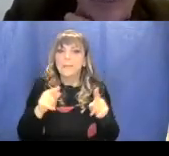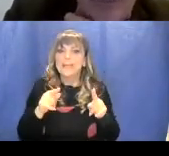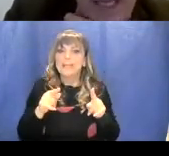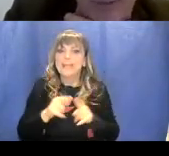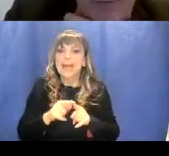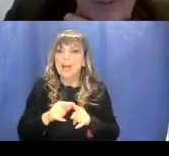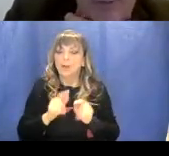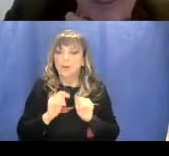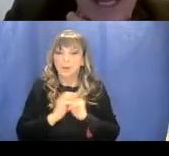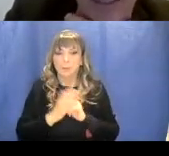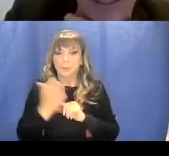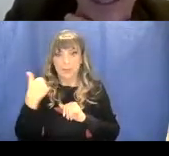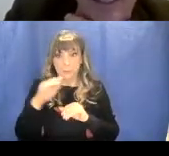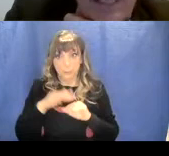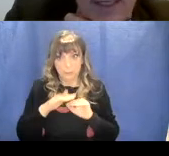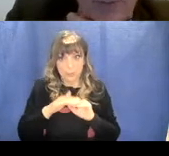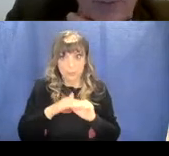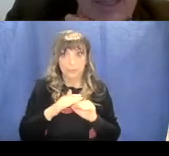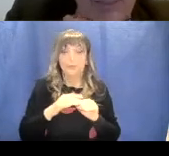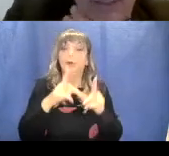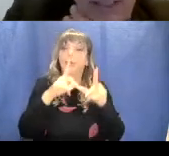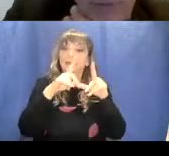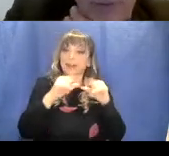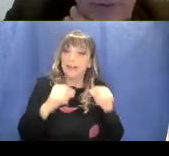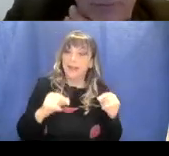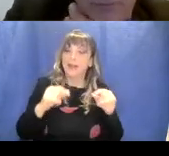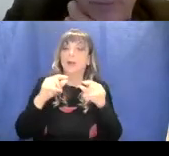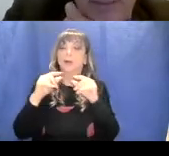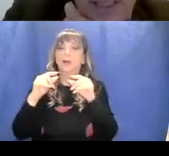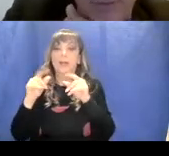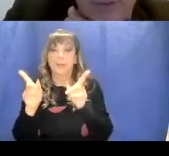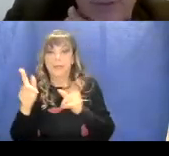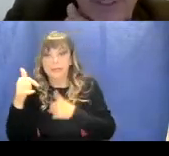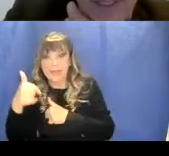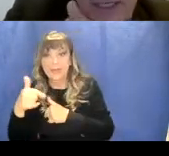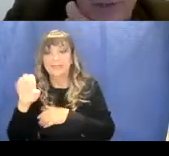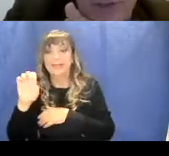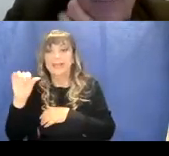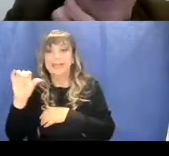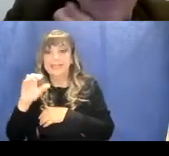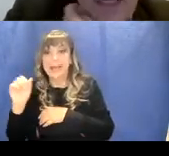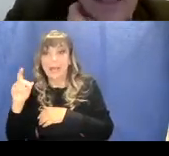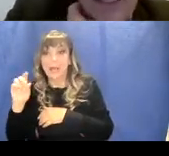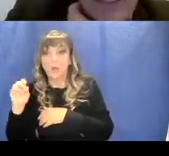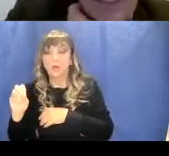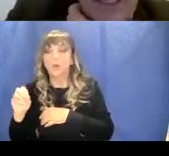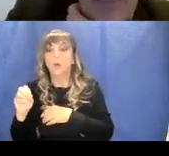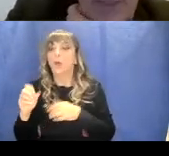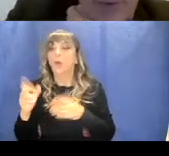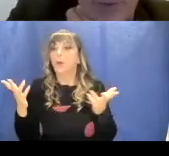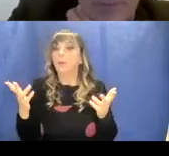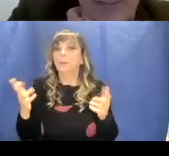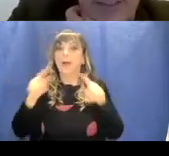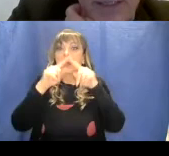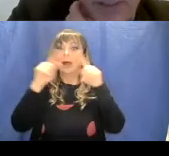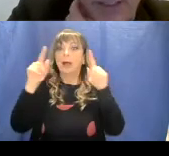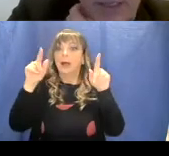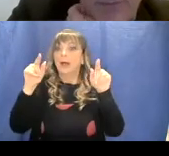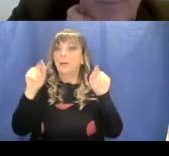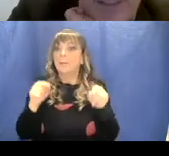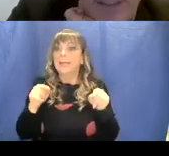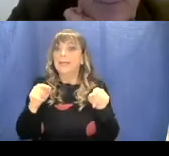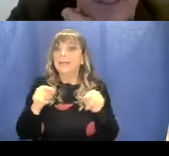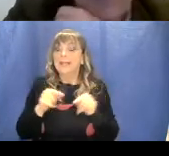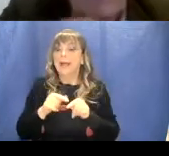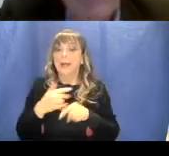usato triangoli quadrati esagoni maghi pentagono in o con i pentagoni non si riesce a tassellare il piano però il pentagono e li abbiamo